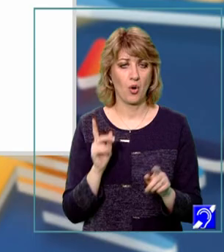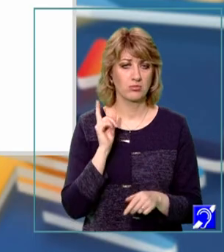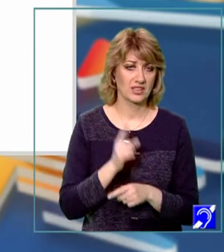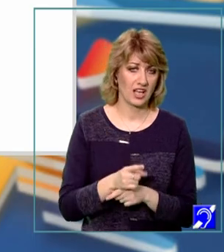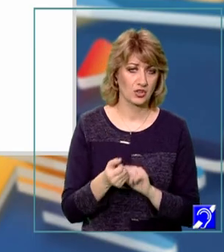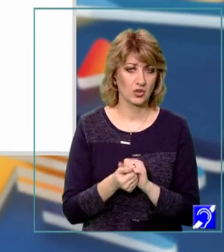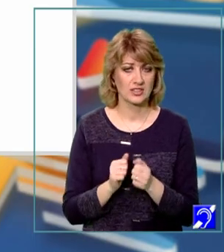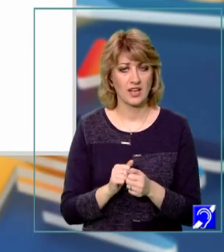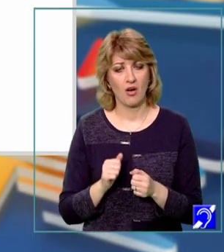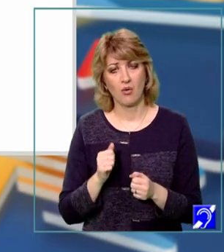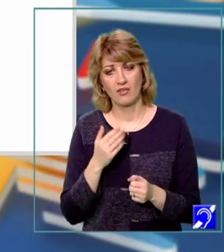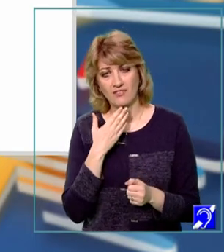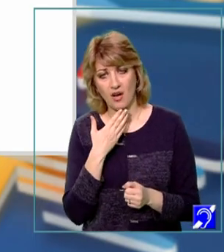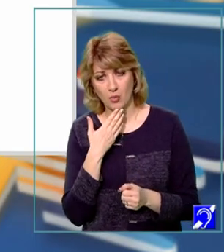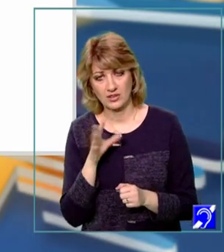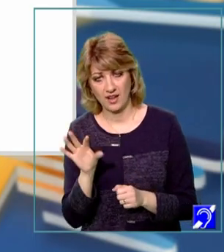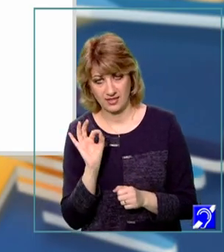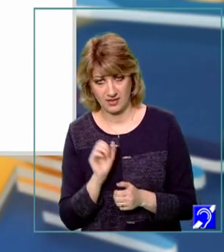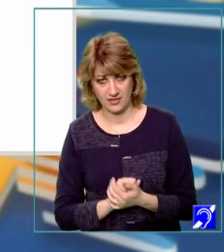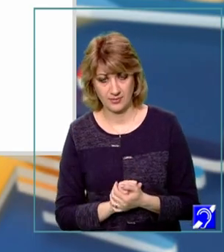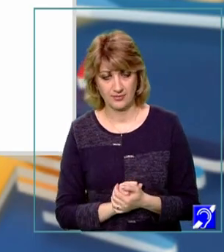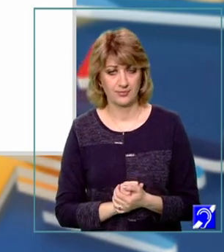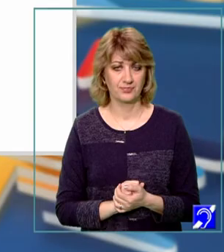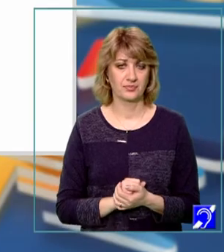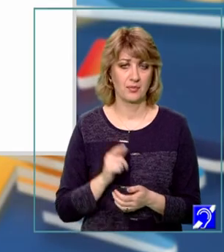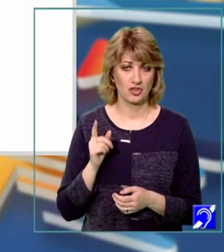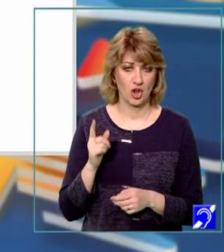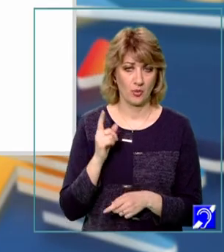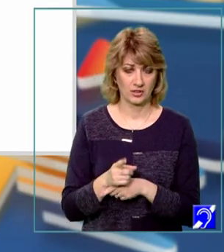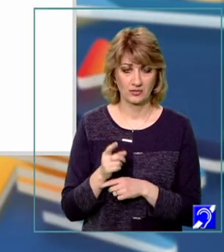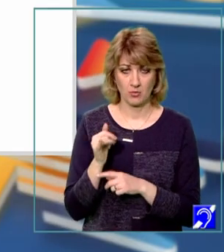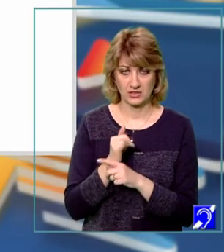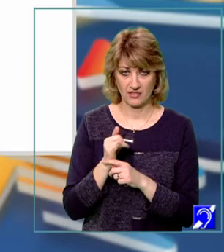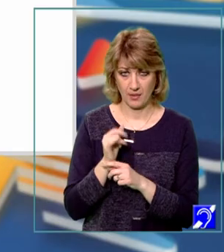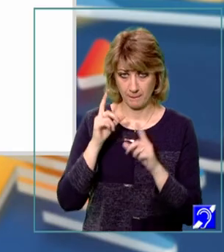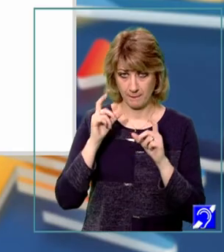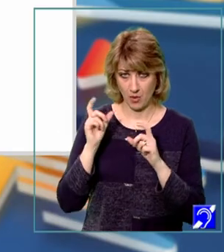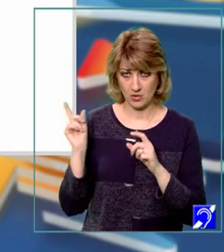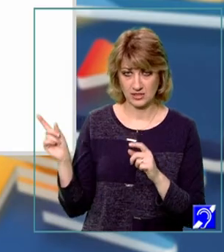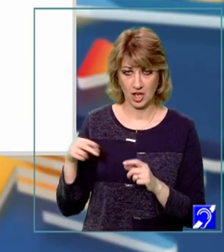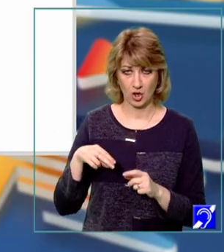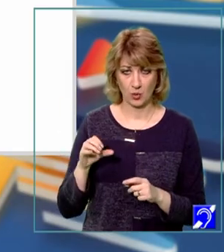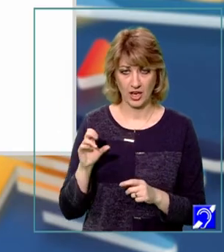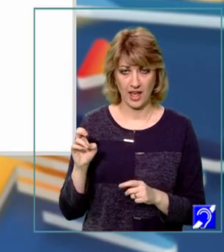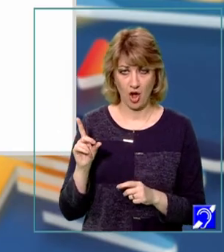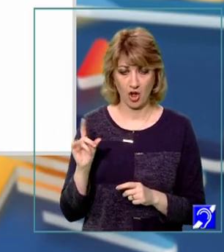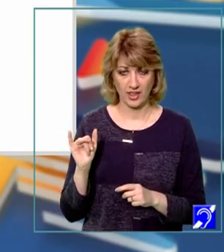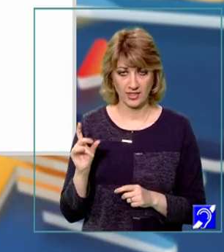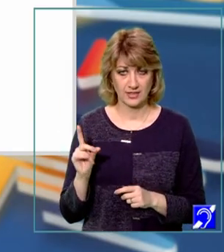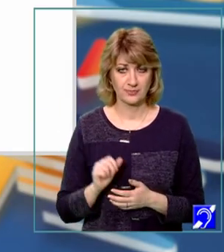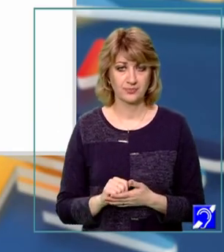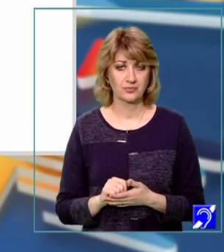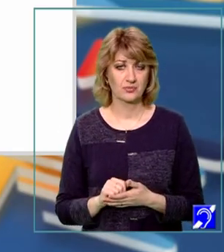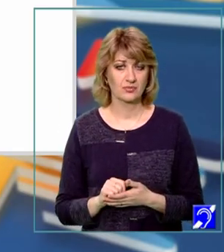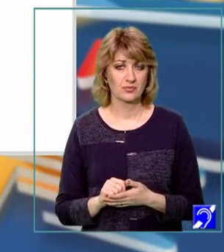sau facultativ. Pe cel obligatoriu îl observăm în această imagine, este nucleoidul sau